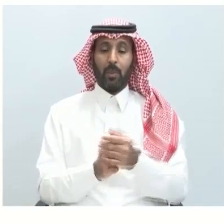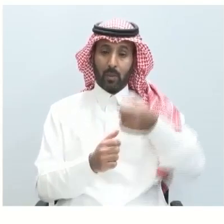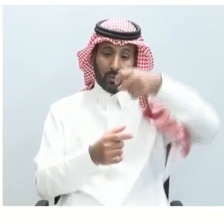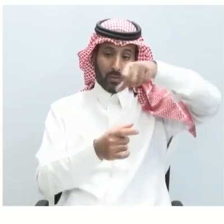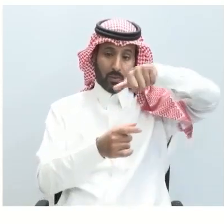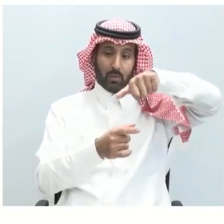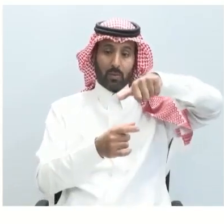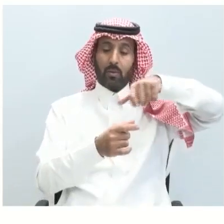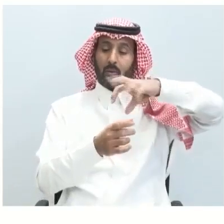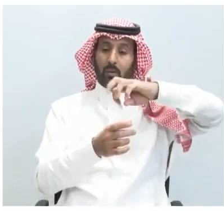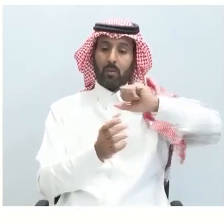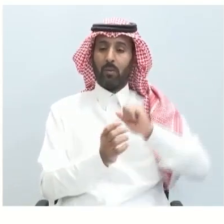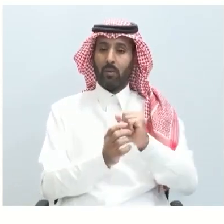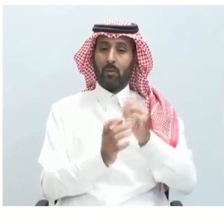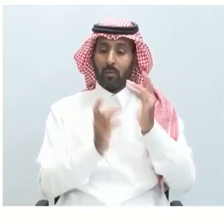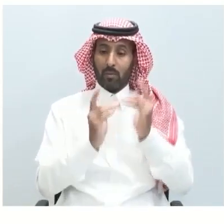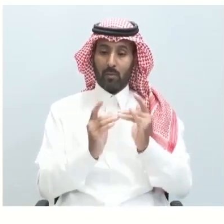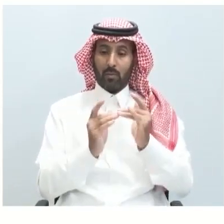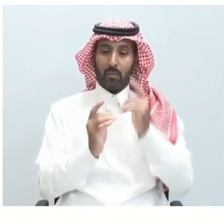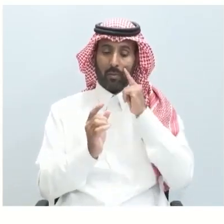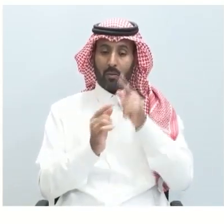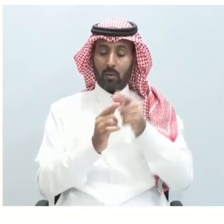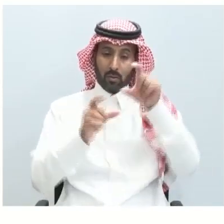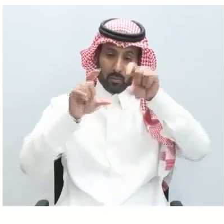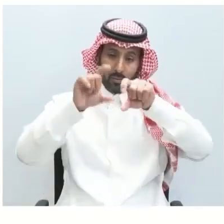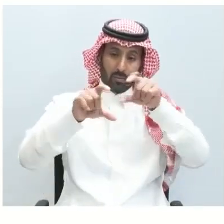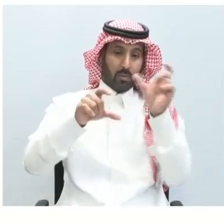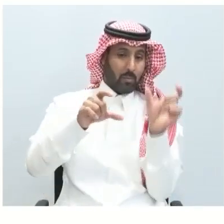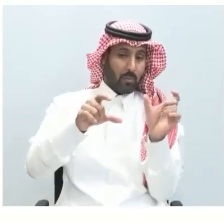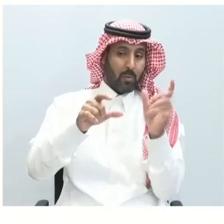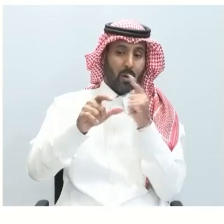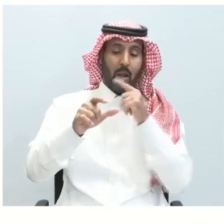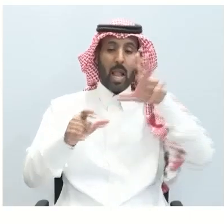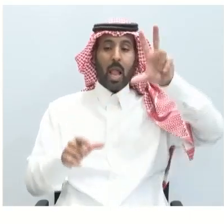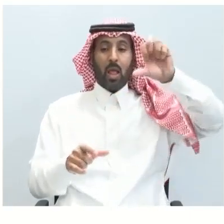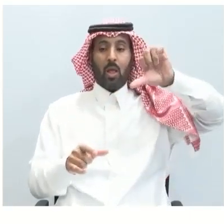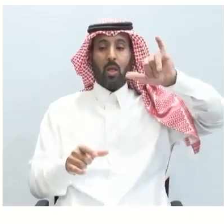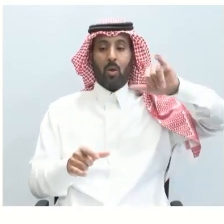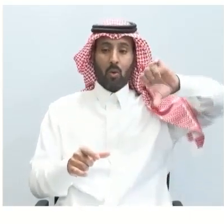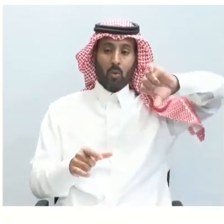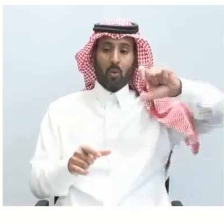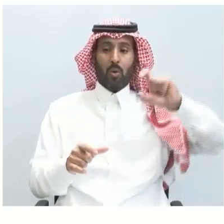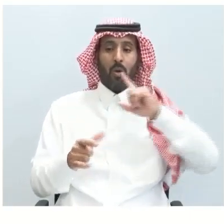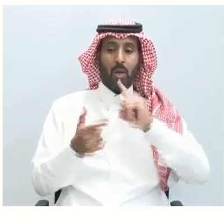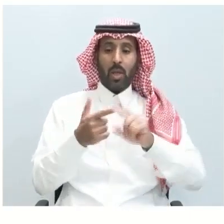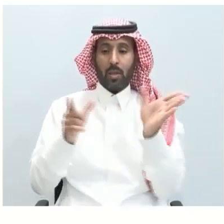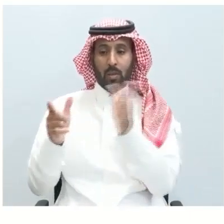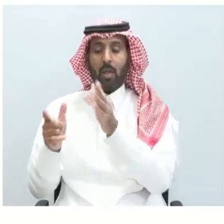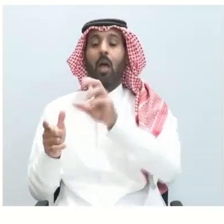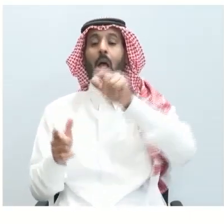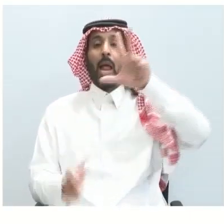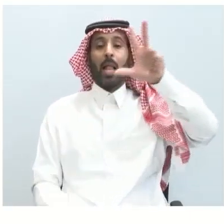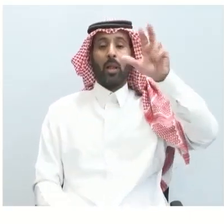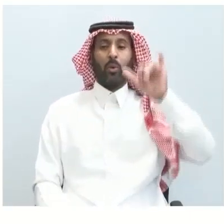هنا مغلق لكن هنا الماده وهي اليود هنا ايضا الماده هي اليود